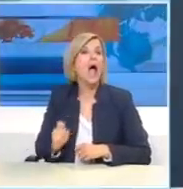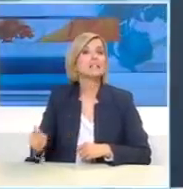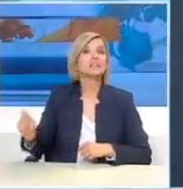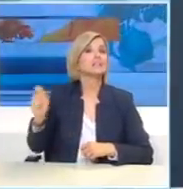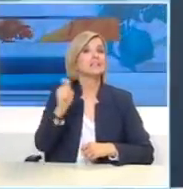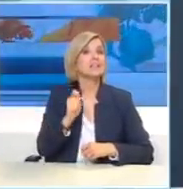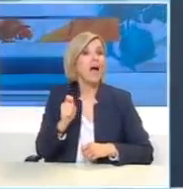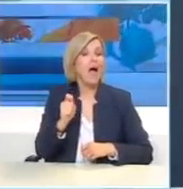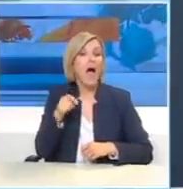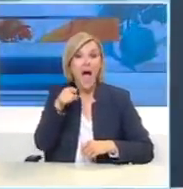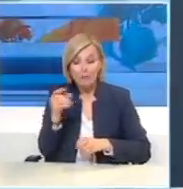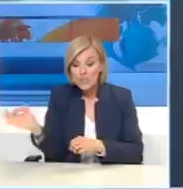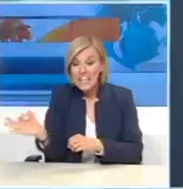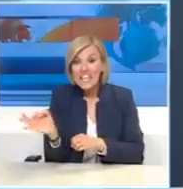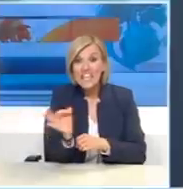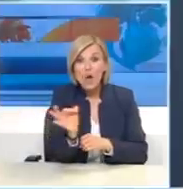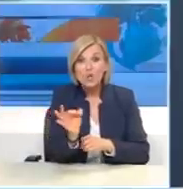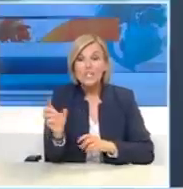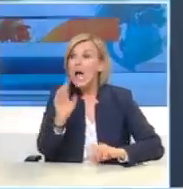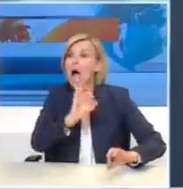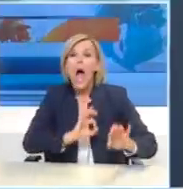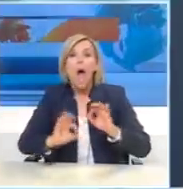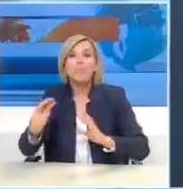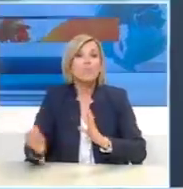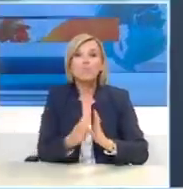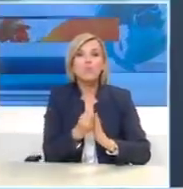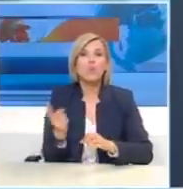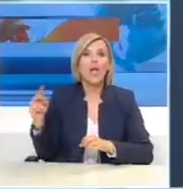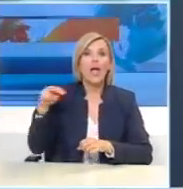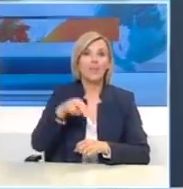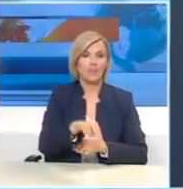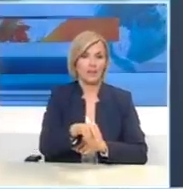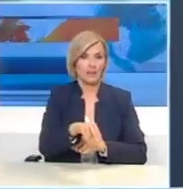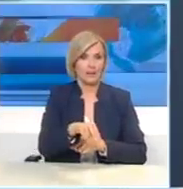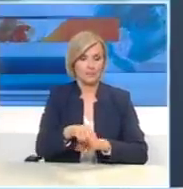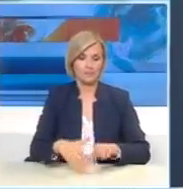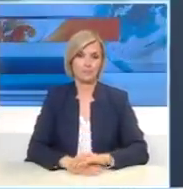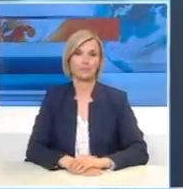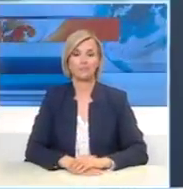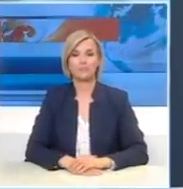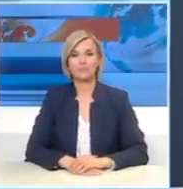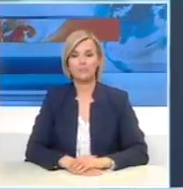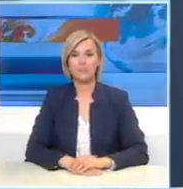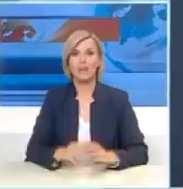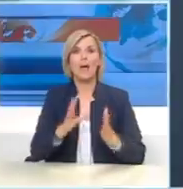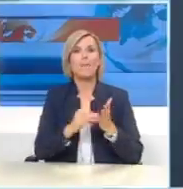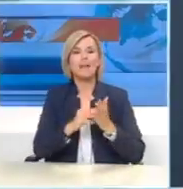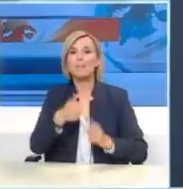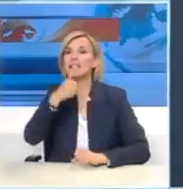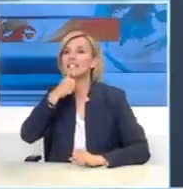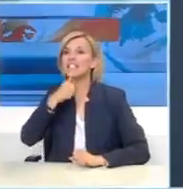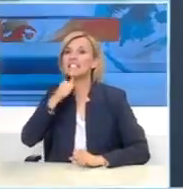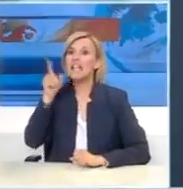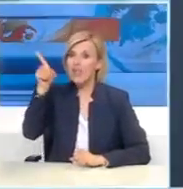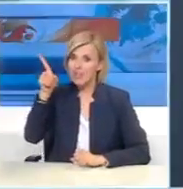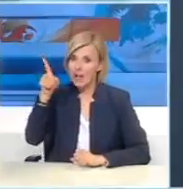να μας πούν αν κάποιες επιδημίες συνδέονται μεταξύ τους. Για παράδειγμα, τα περιστατικά της Ισλανδίας